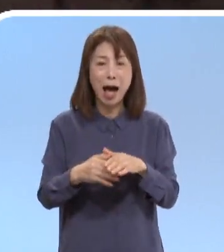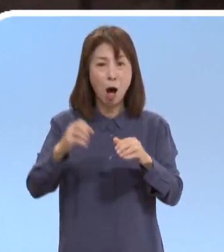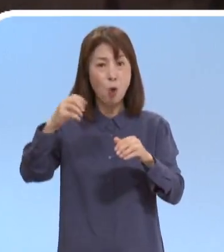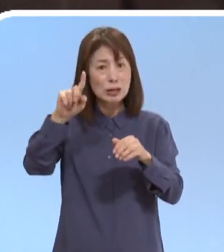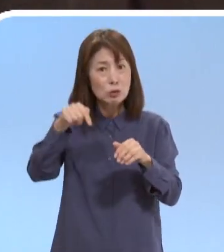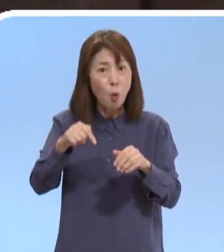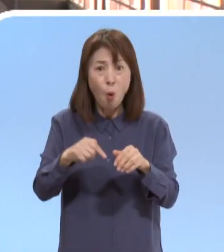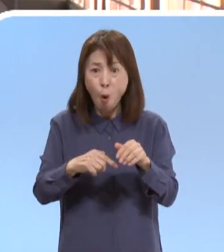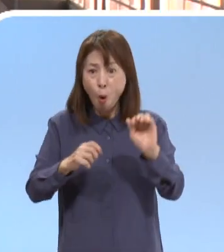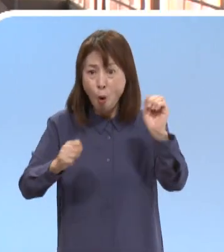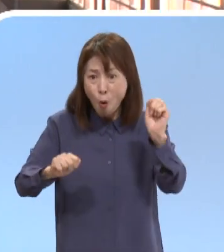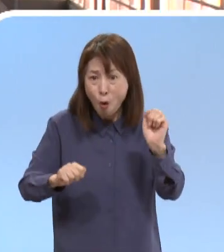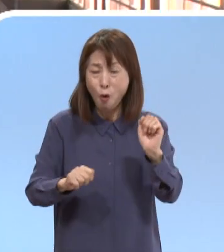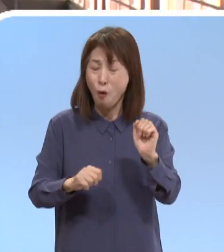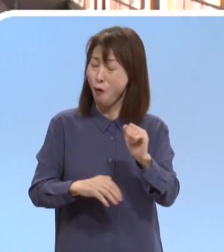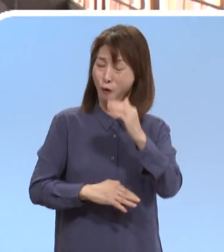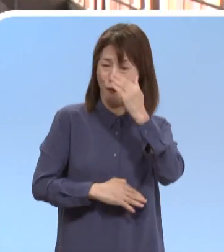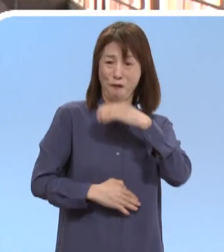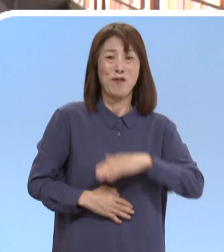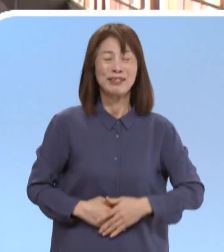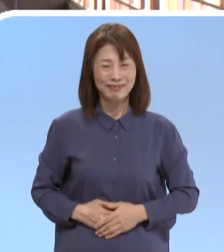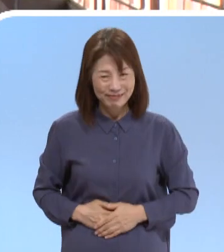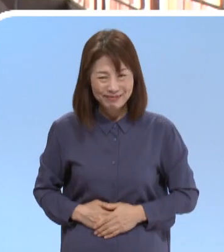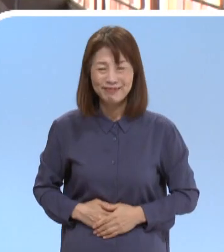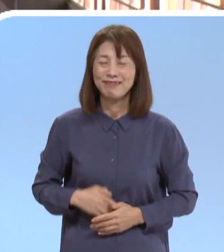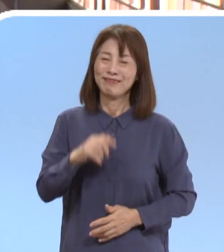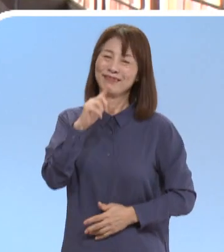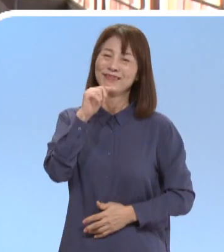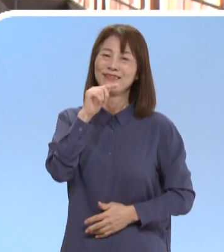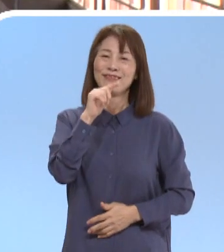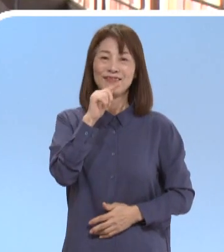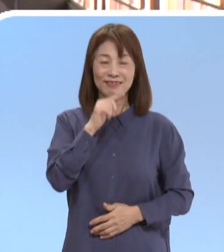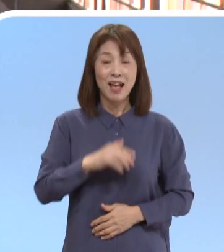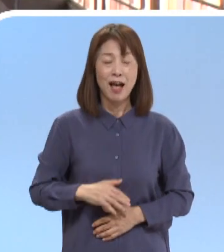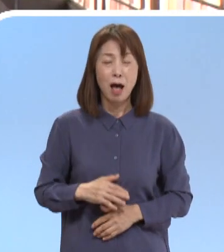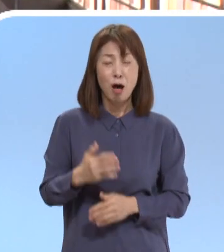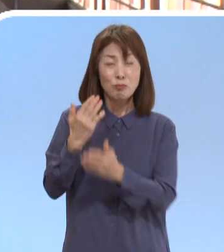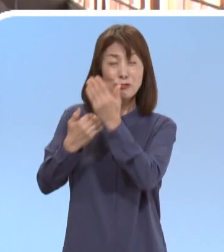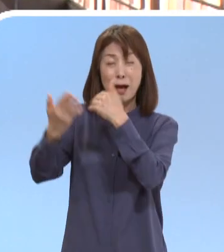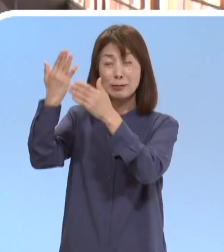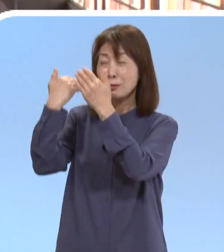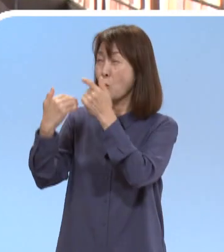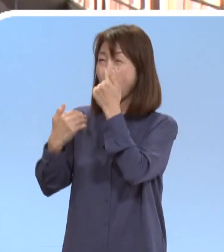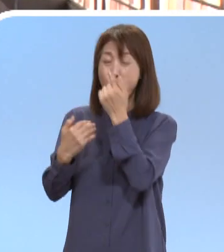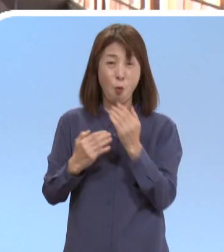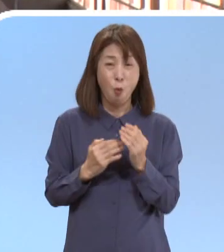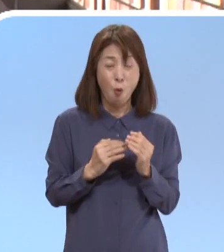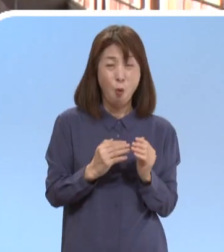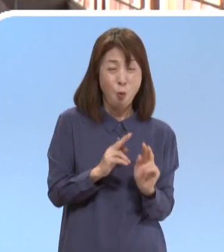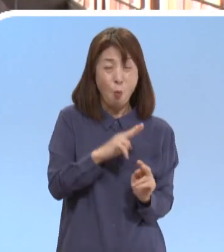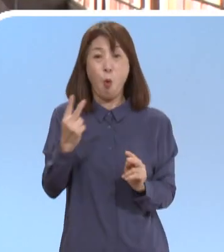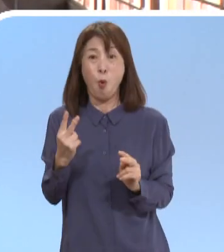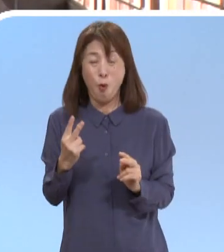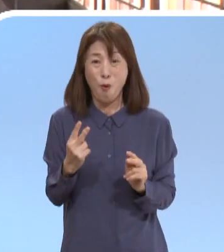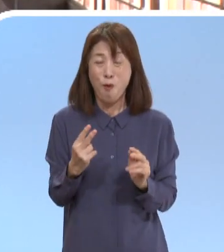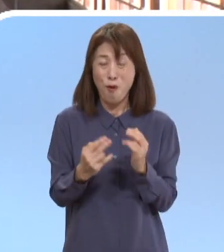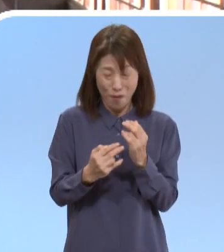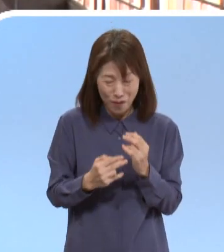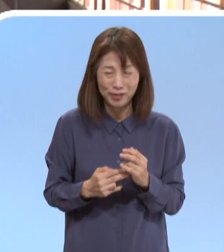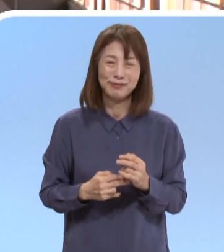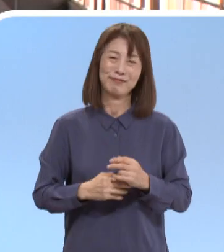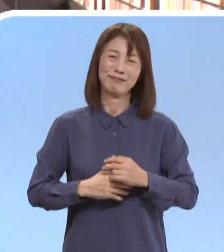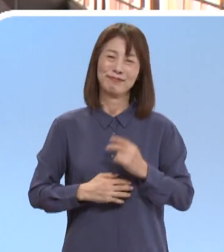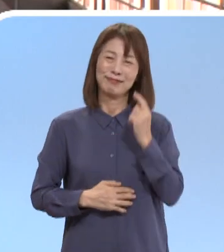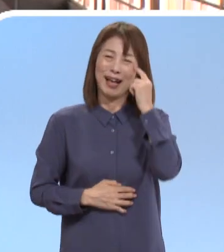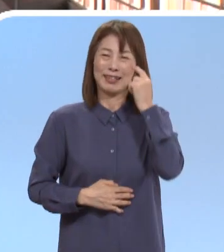ごい、これはテンション上がりますね。ここは本当タイムスリップしたような気持ちになってます。